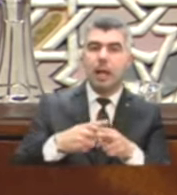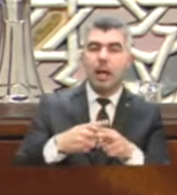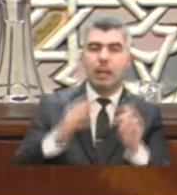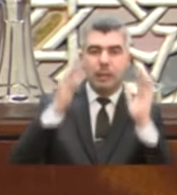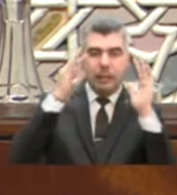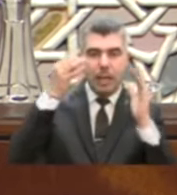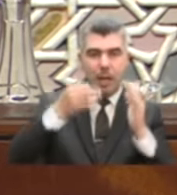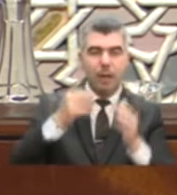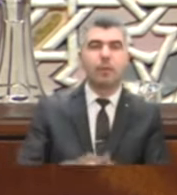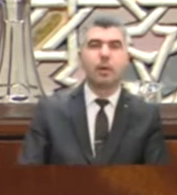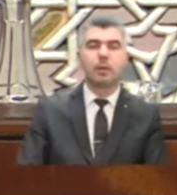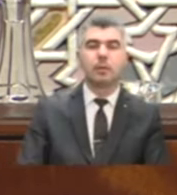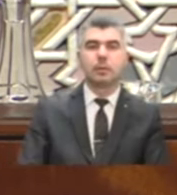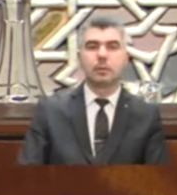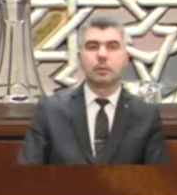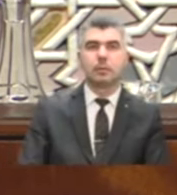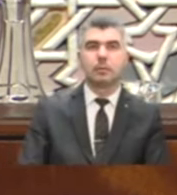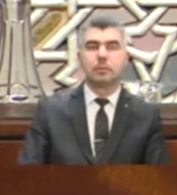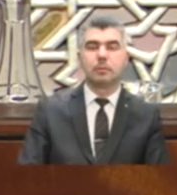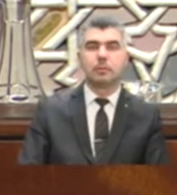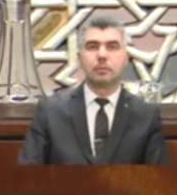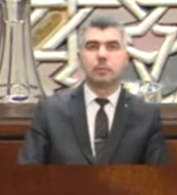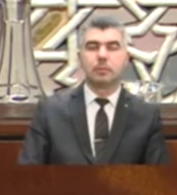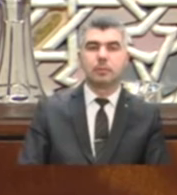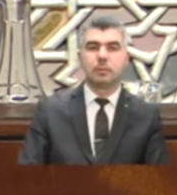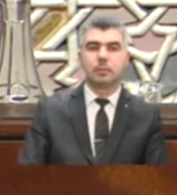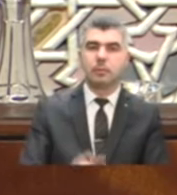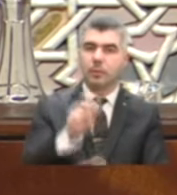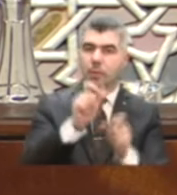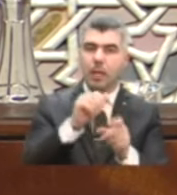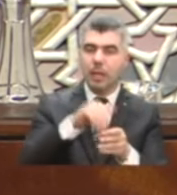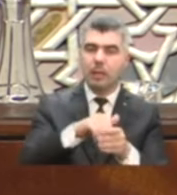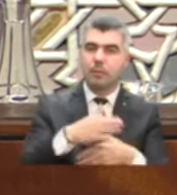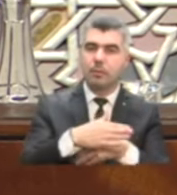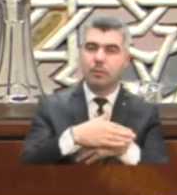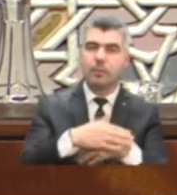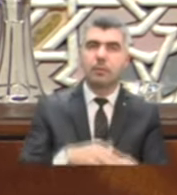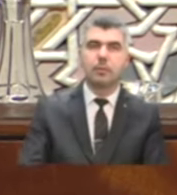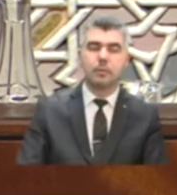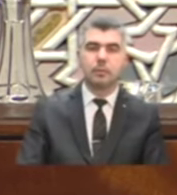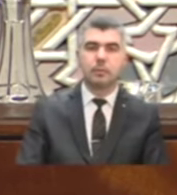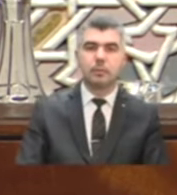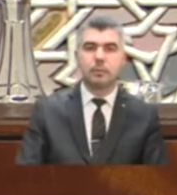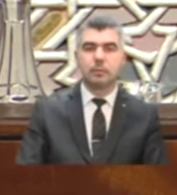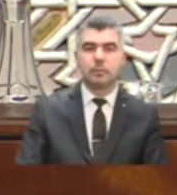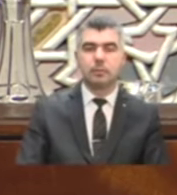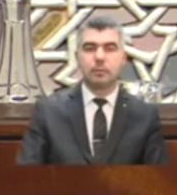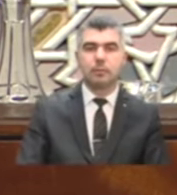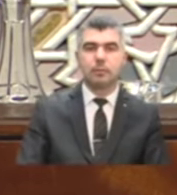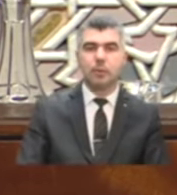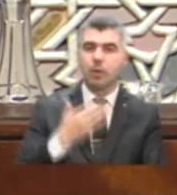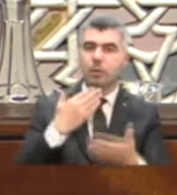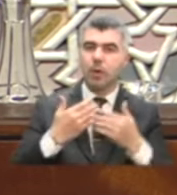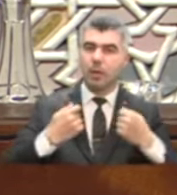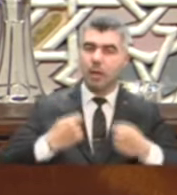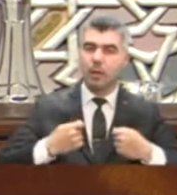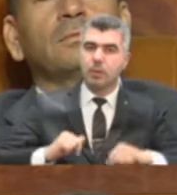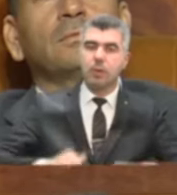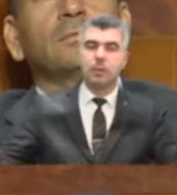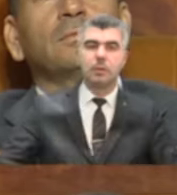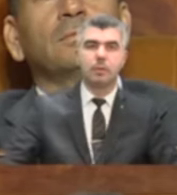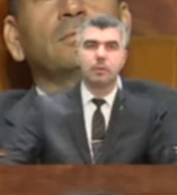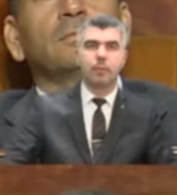والسادة النواب المحترمين من فريق تجمع الوطني الأحرار. تفضلي سيدة النائبة المحترمة. سيد الرئيس، سيد